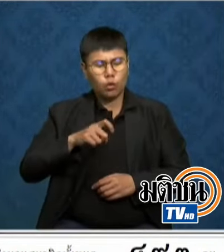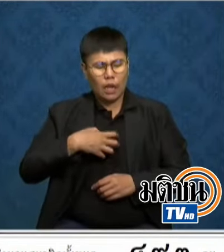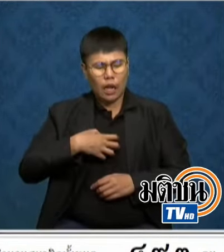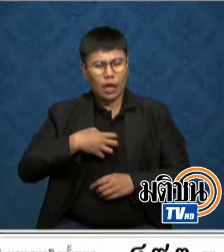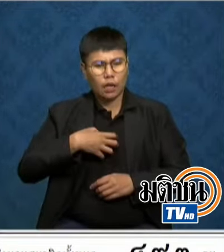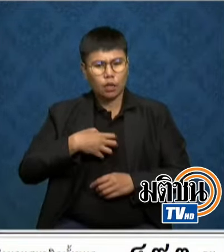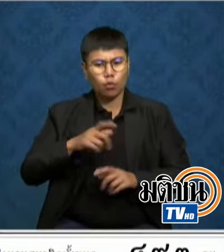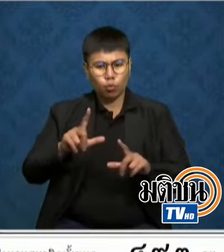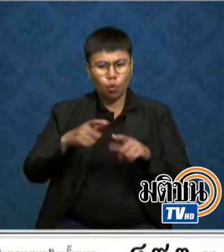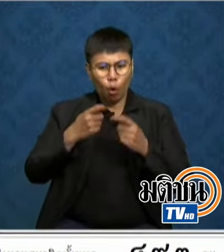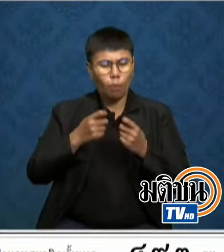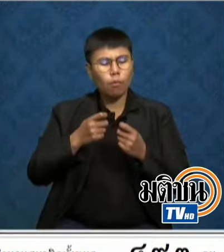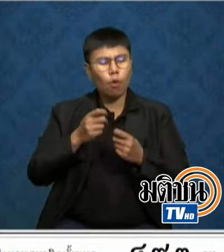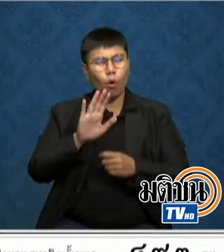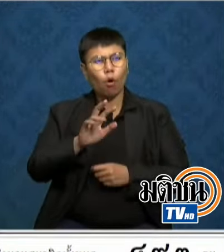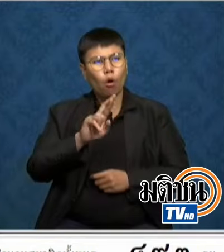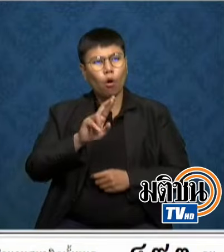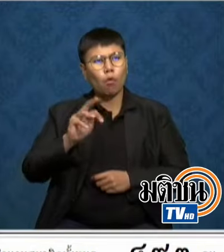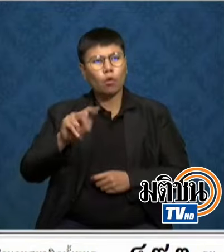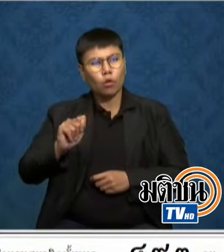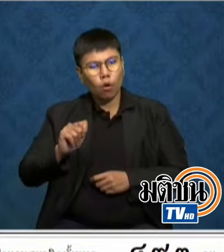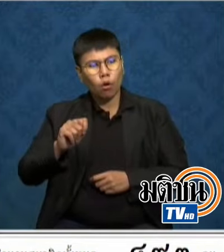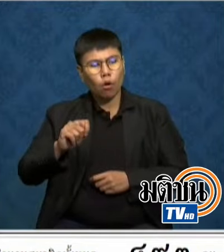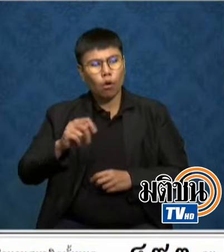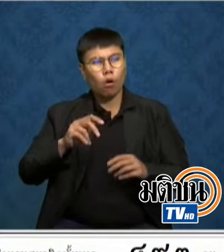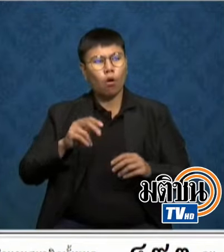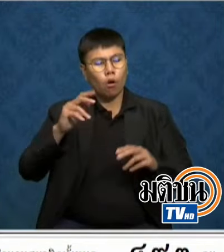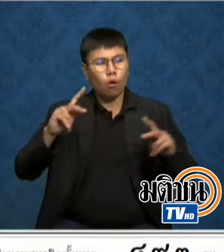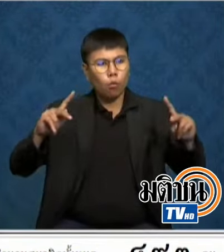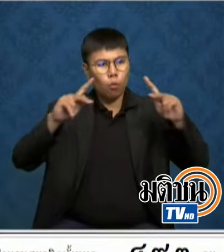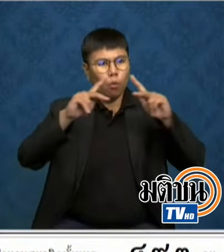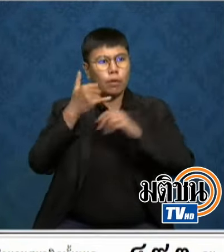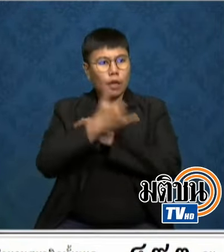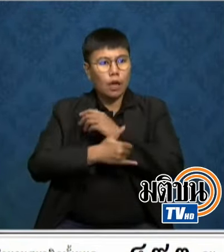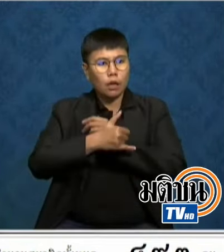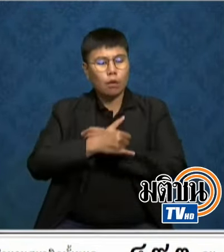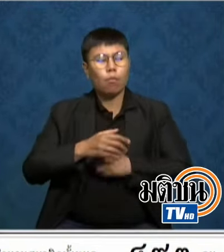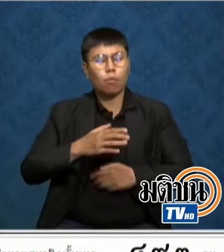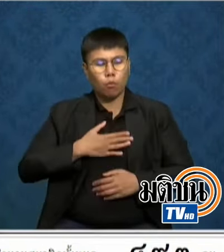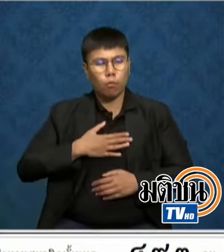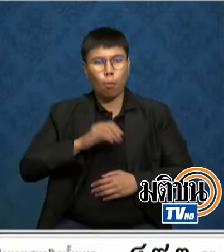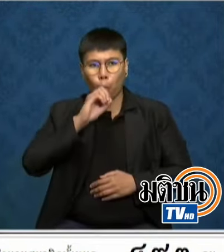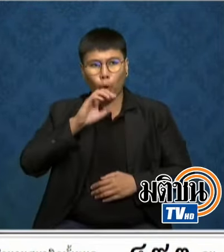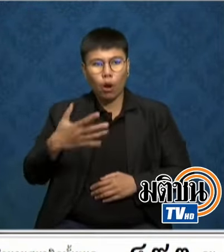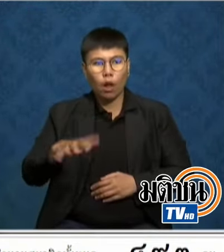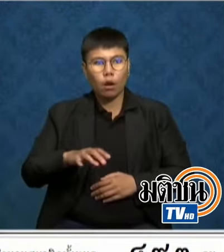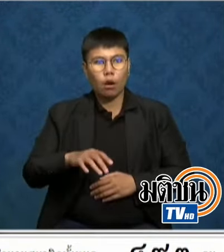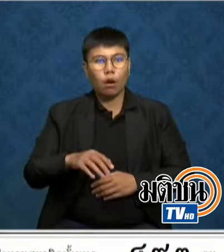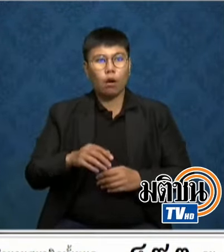ที่เป็นประโยชน์จริงๆดังนั้นเนี่ยเรามีการประสานล่วงหน้าครับสัปดาห์นี้ผมแจ้งไปตั้งแต่